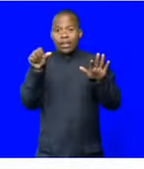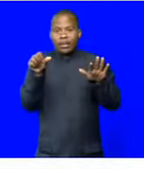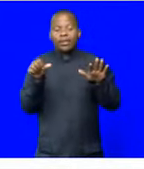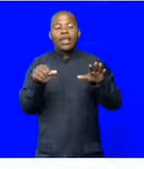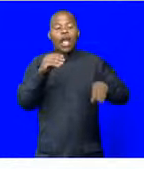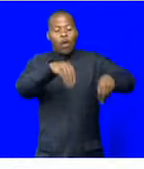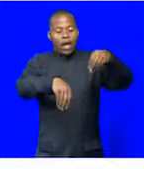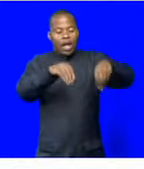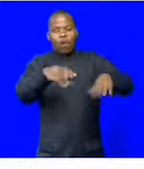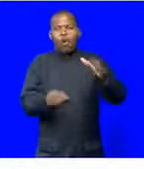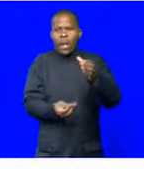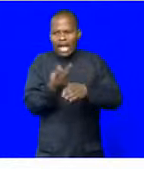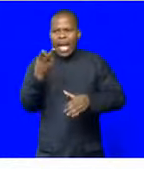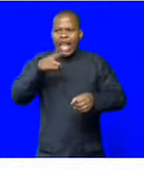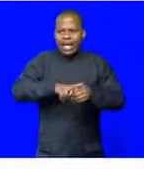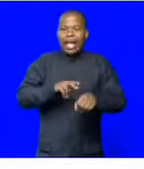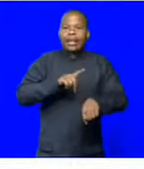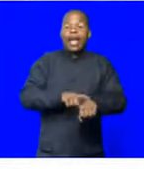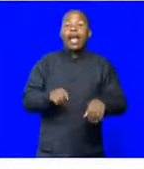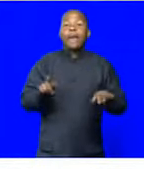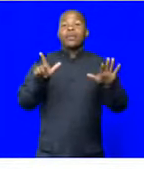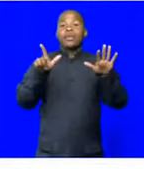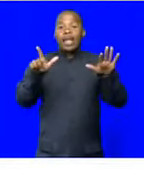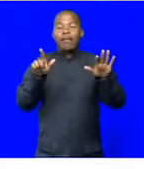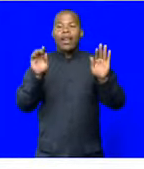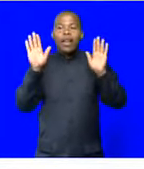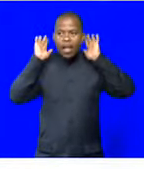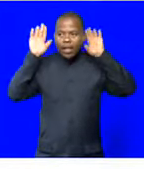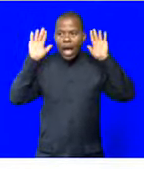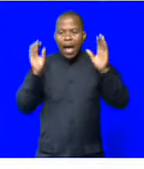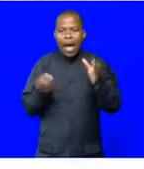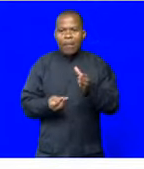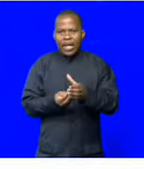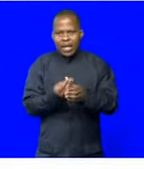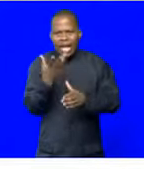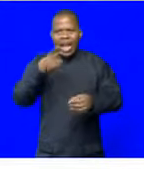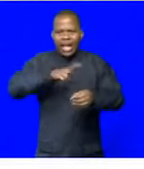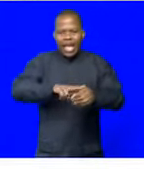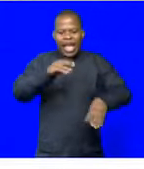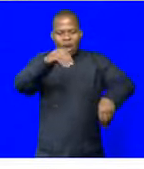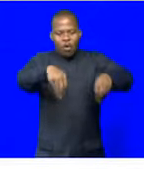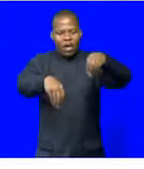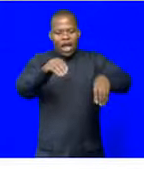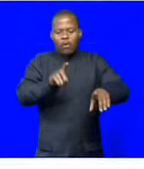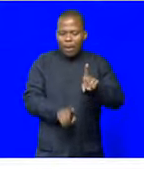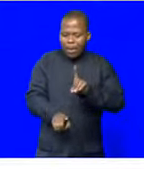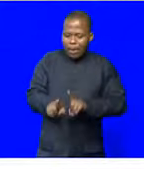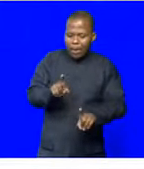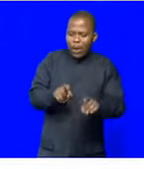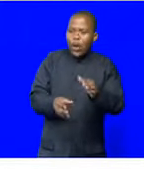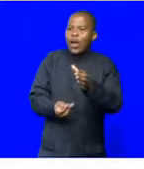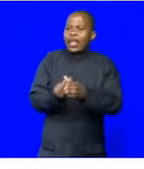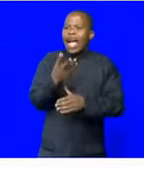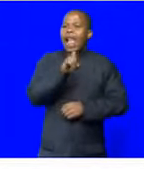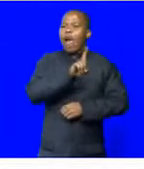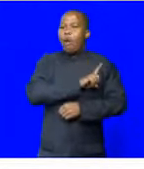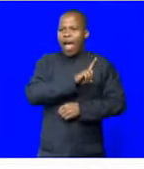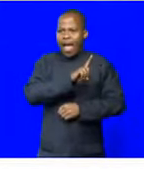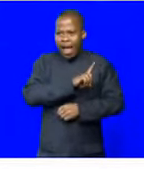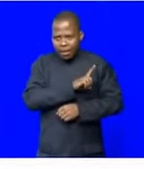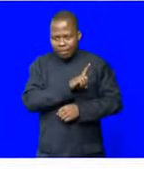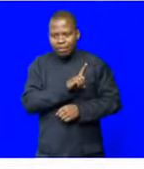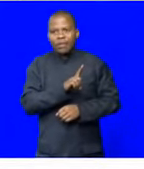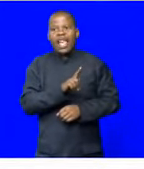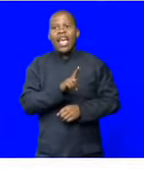o'clock nasinginani ungena nje lapha eTindzabeni laselikhetho lugcina ukuthi licelwe phasi kulandzela ukuthi inombolo